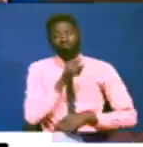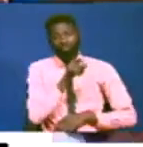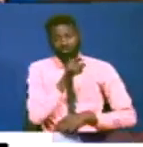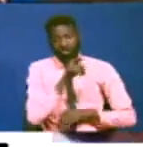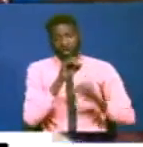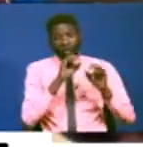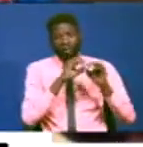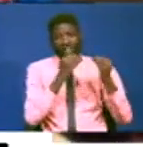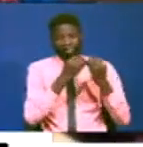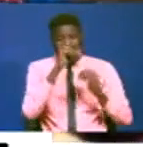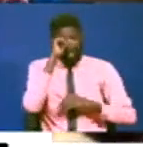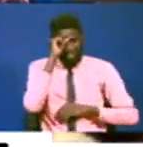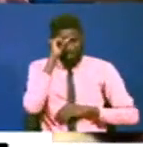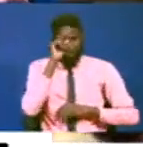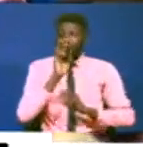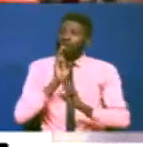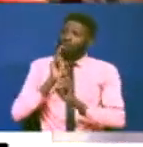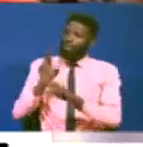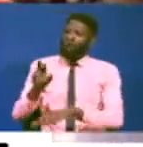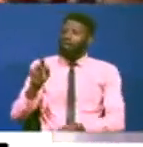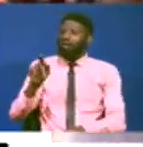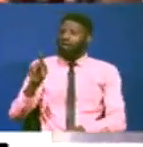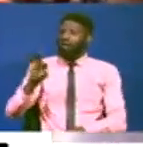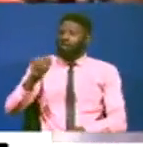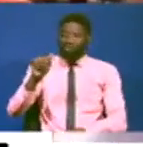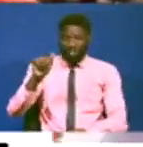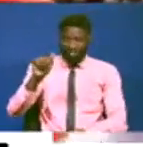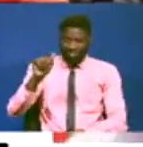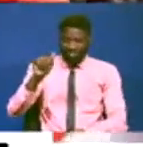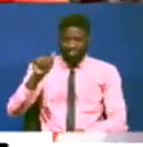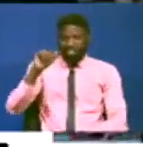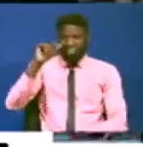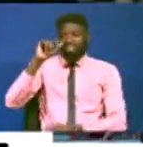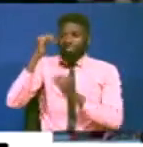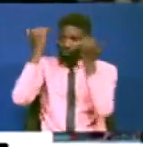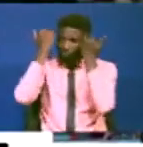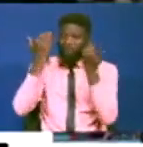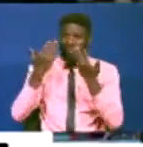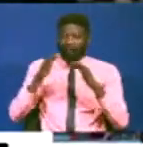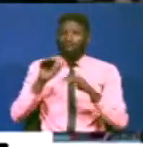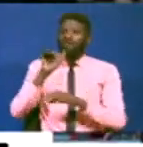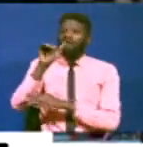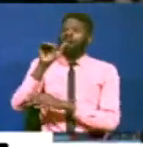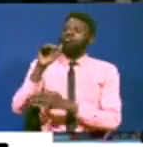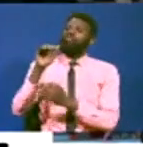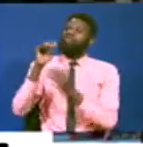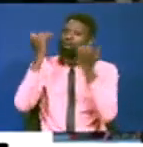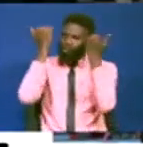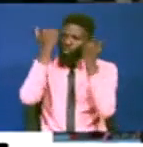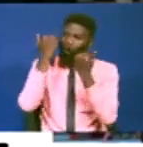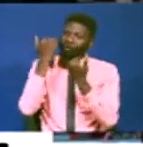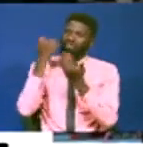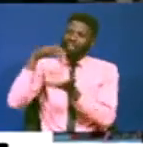KRA yameagizwa kuondoa kesi zao mara moja na kujadiliana na halmashauri hiyo. Endeni mfanye mazungumzo na